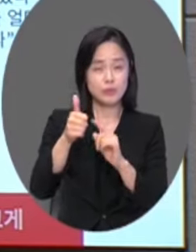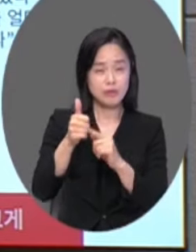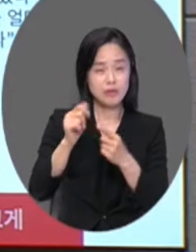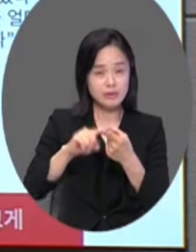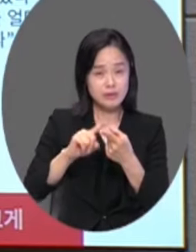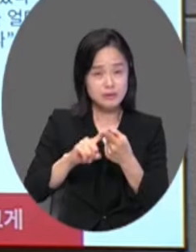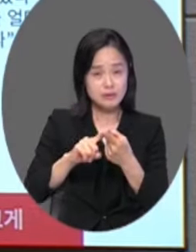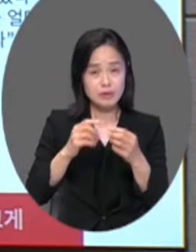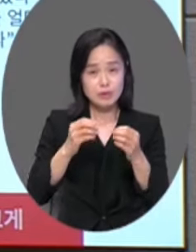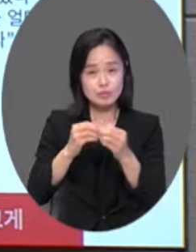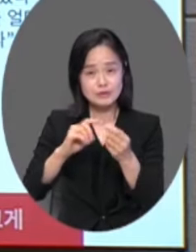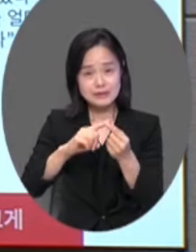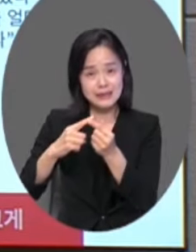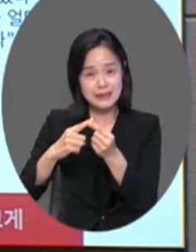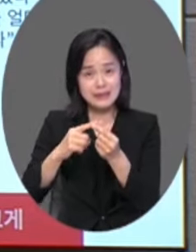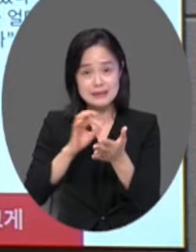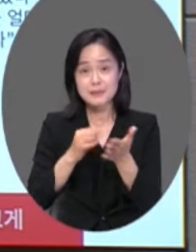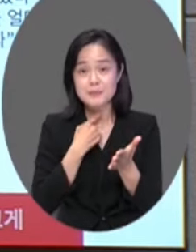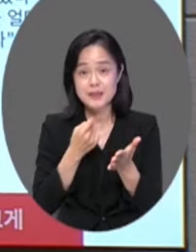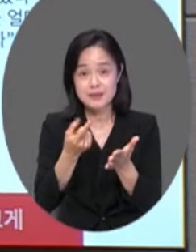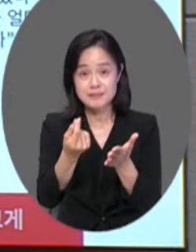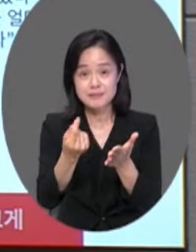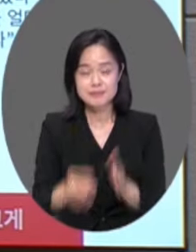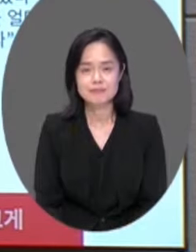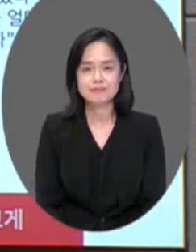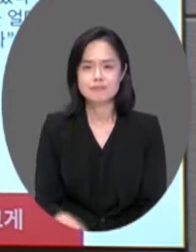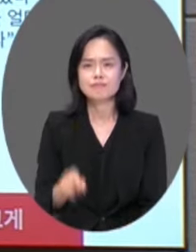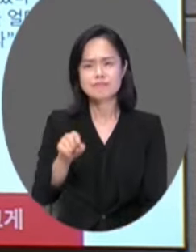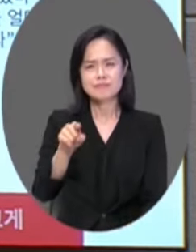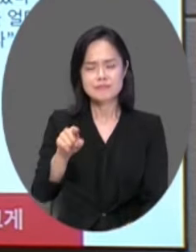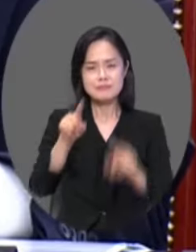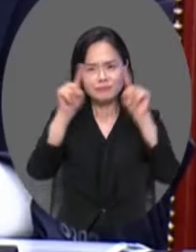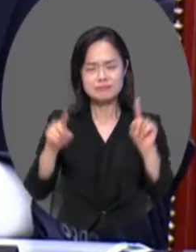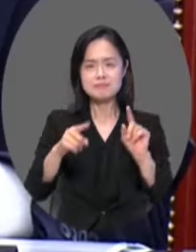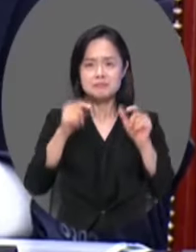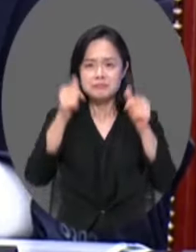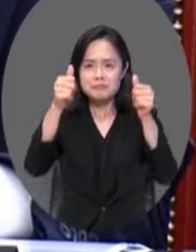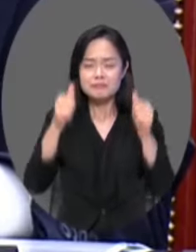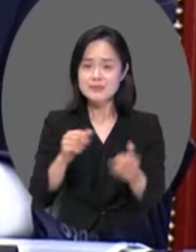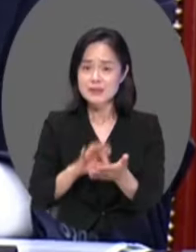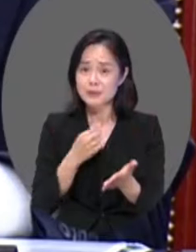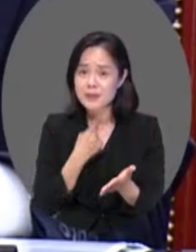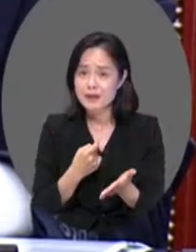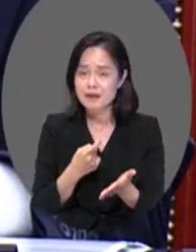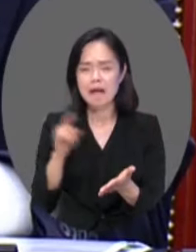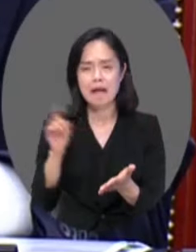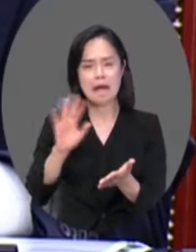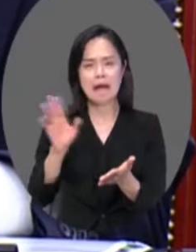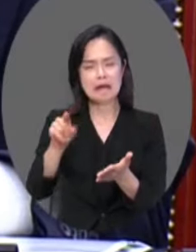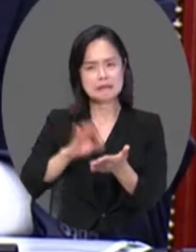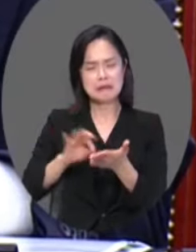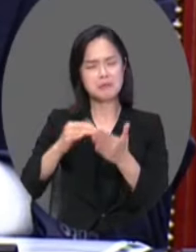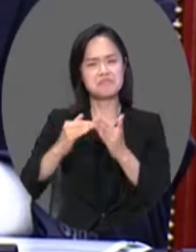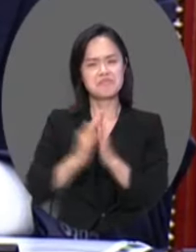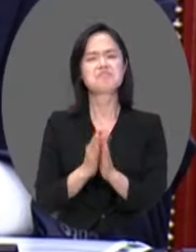저건 초안이어서 폐기됐습니다. 예, 어쨌든 근데 그 당시에 문재인 대통령에 대해 가지고 호감을 갖고